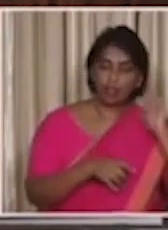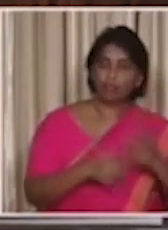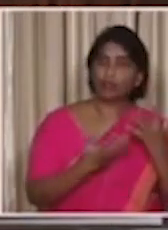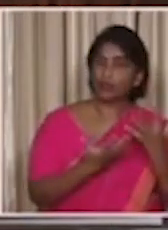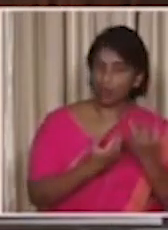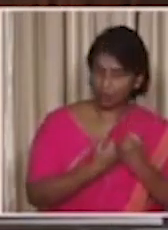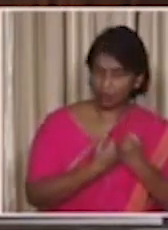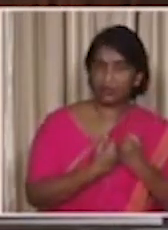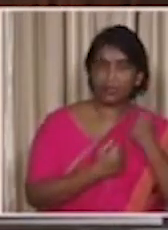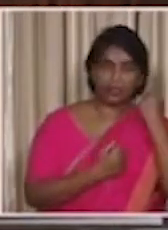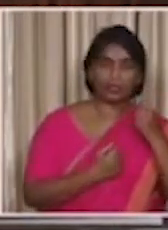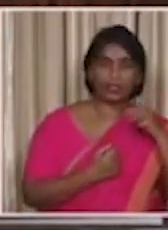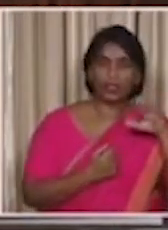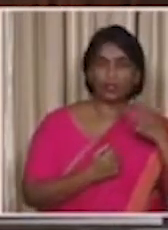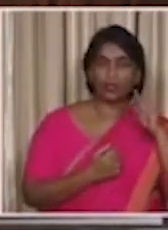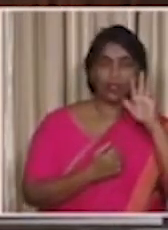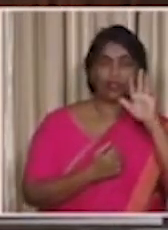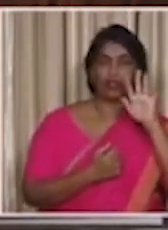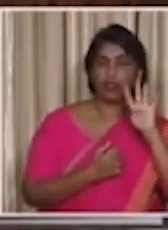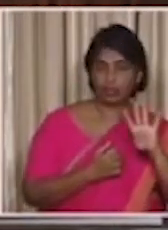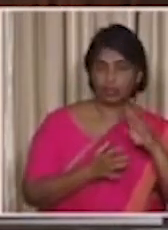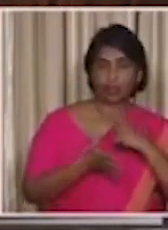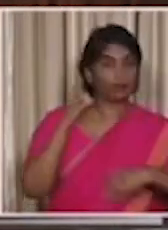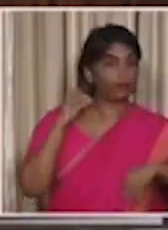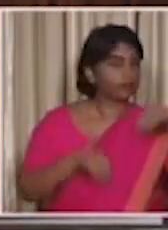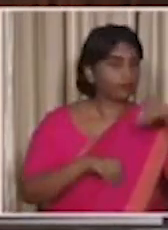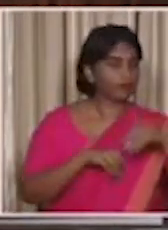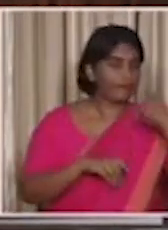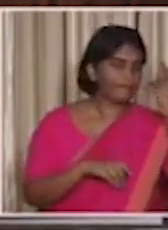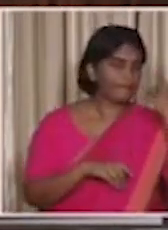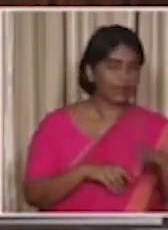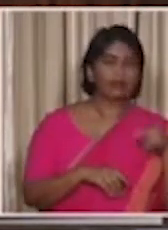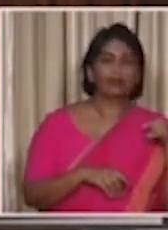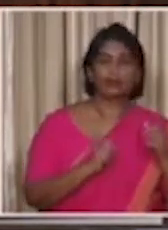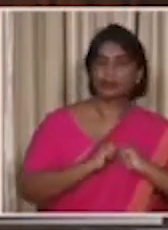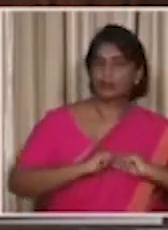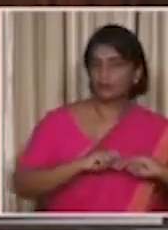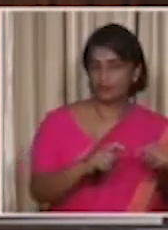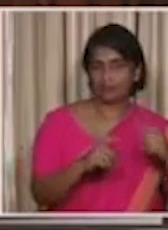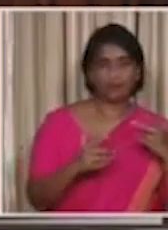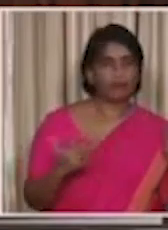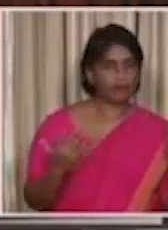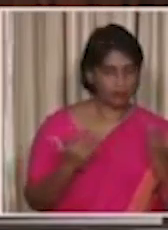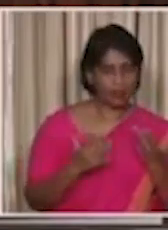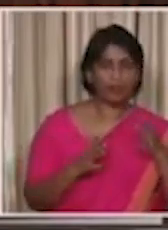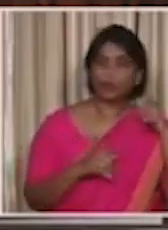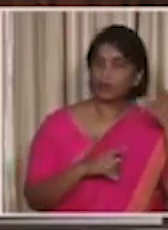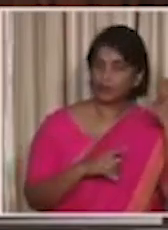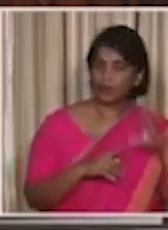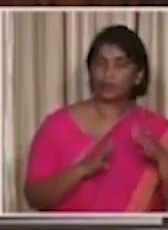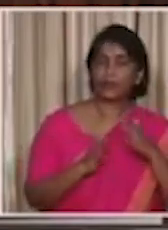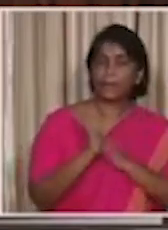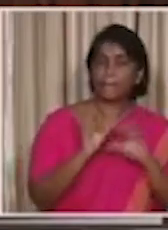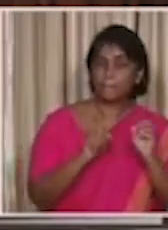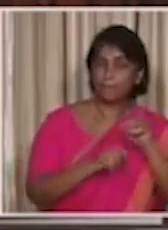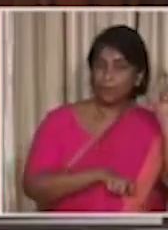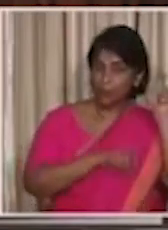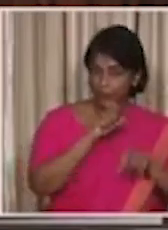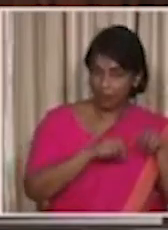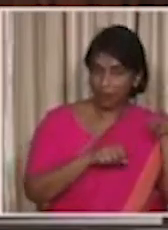ලැබුණත් 1994 මහා මැතිවරණ නිසා එය ක්‍රියාත්මක වුණේ නැහැ. ඒ නිසා ජනමාධ්‍ය